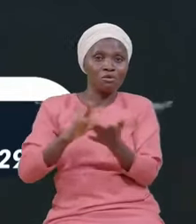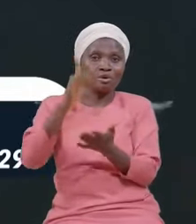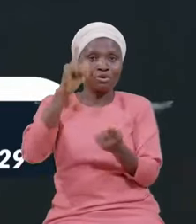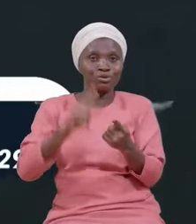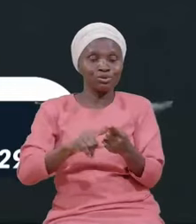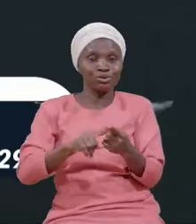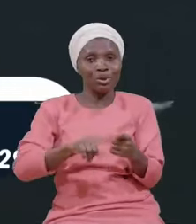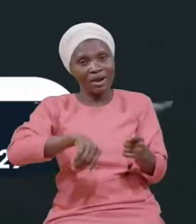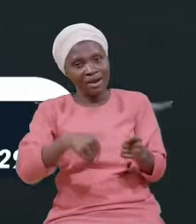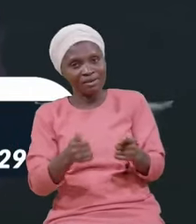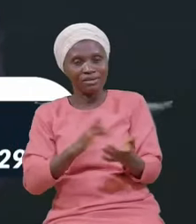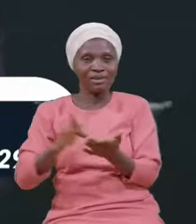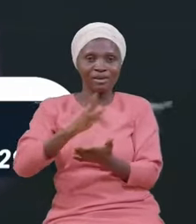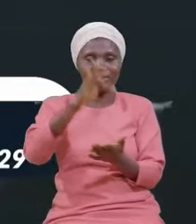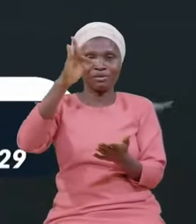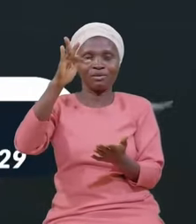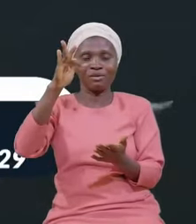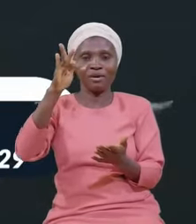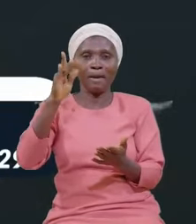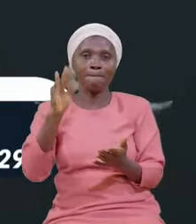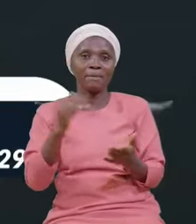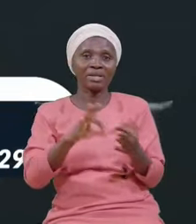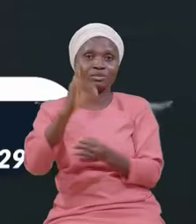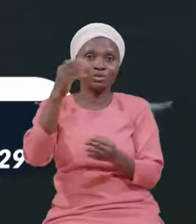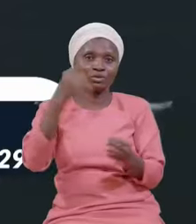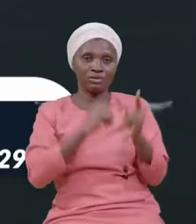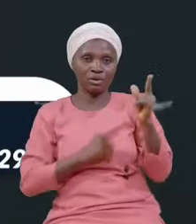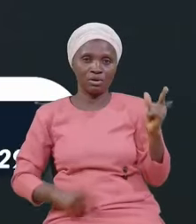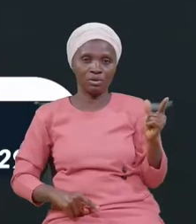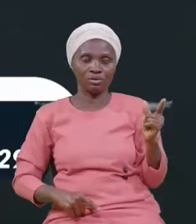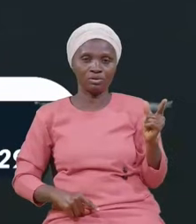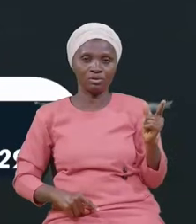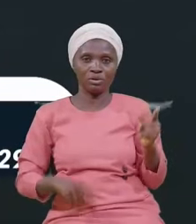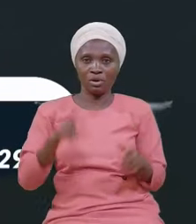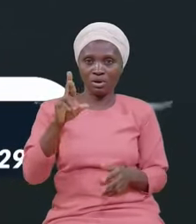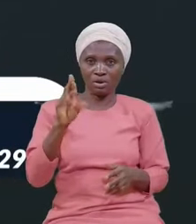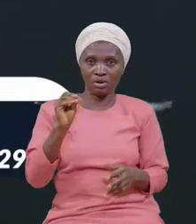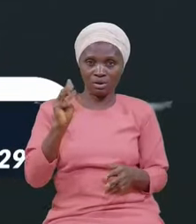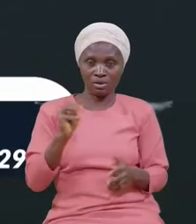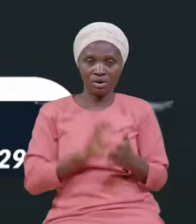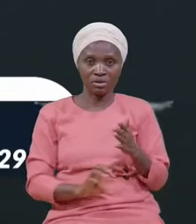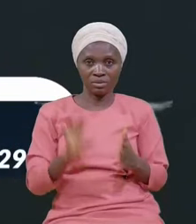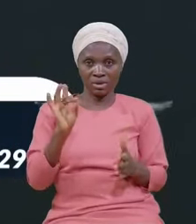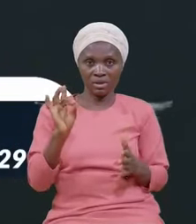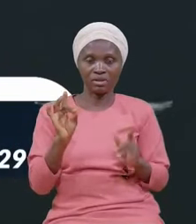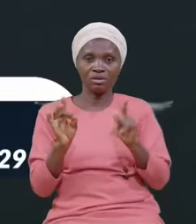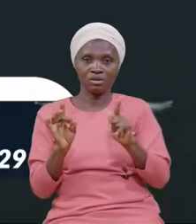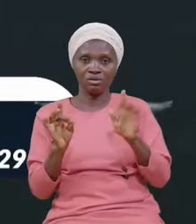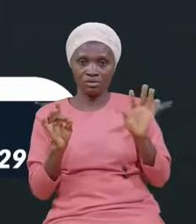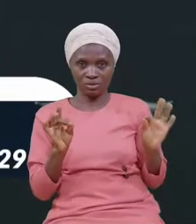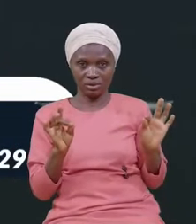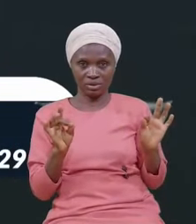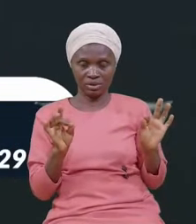Comme par l'Esprit, par le Seigneur l'Esprit. En Romains 8,